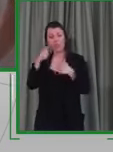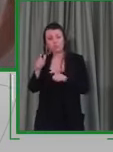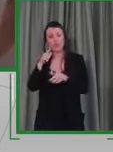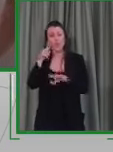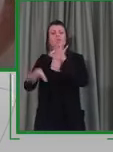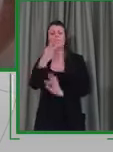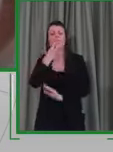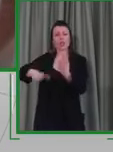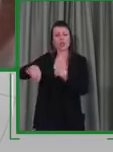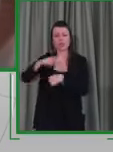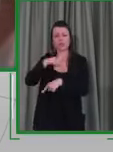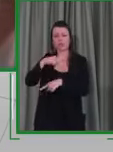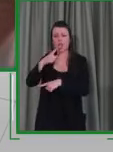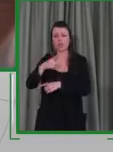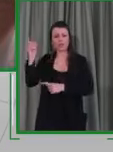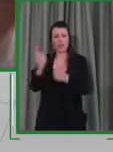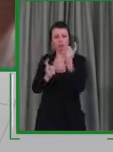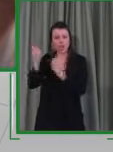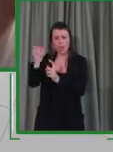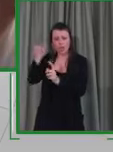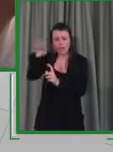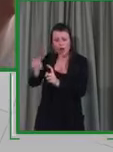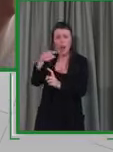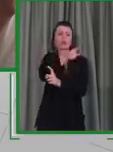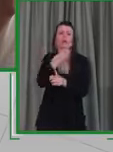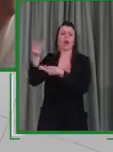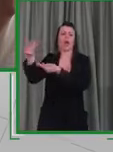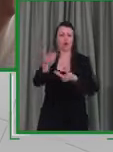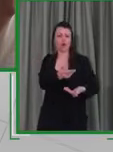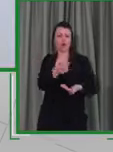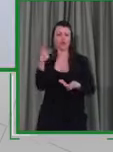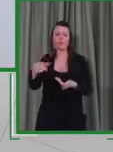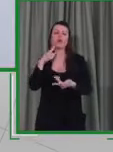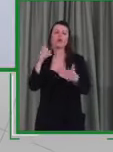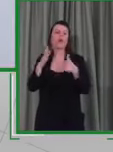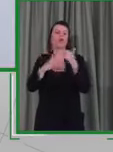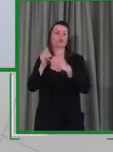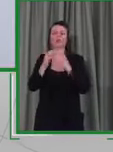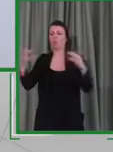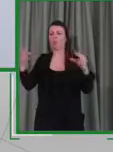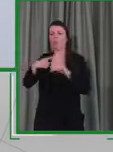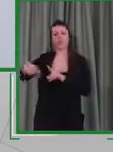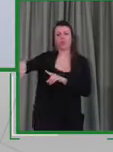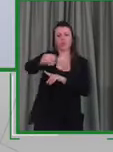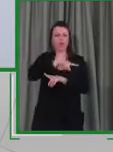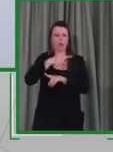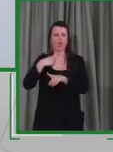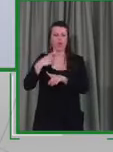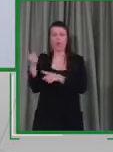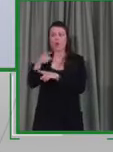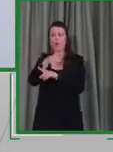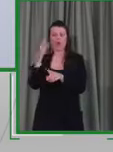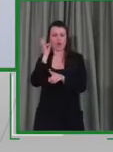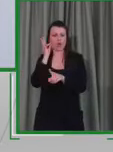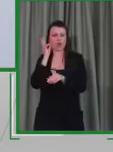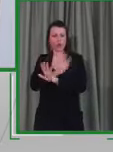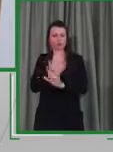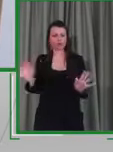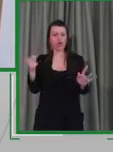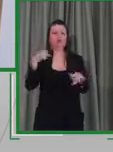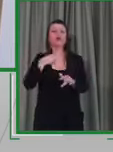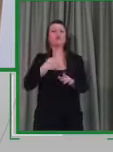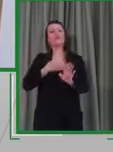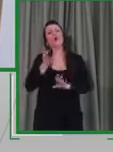sono particolarmente preziosi nelle strutture io sono oggi andato primo luogo nella a